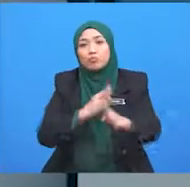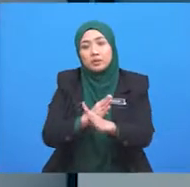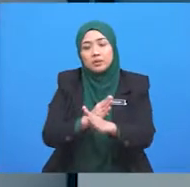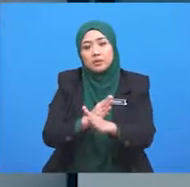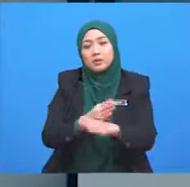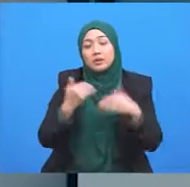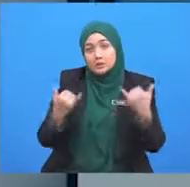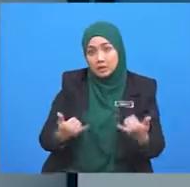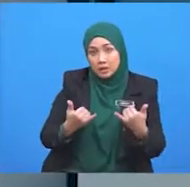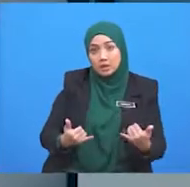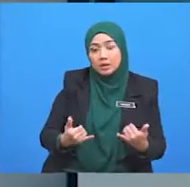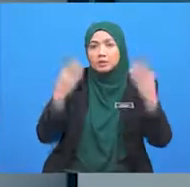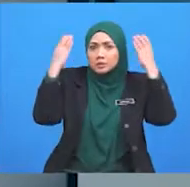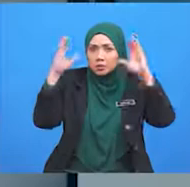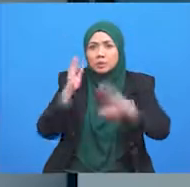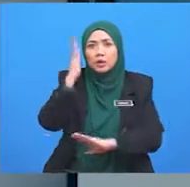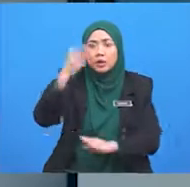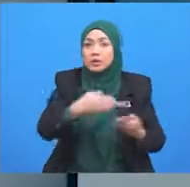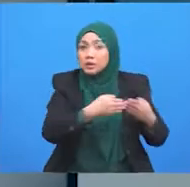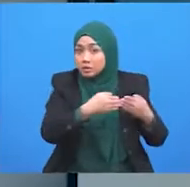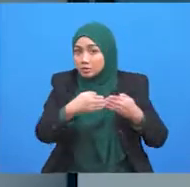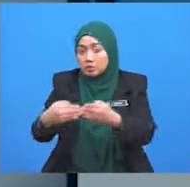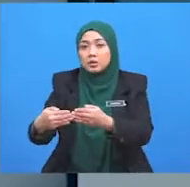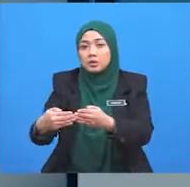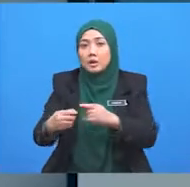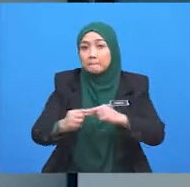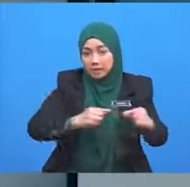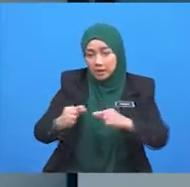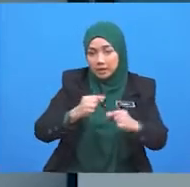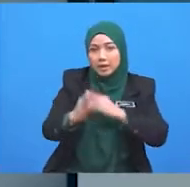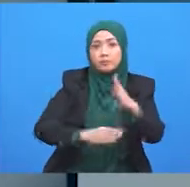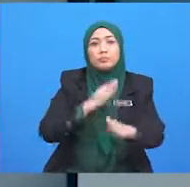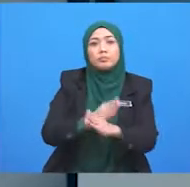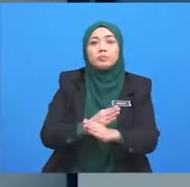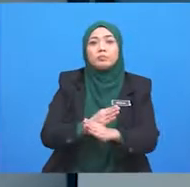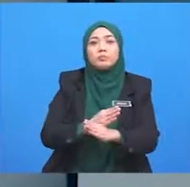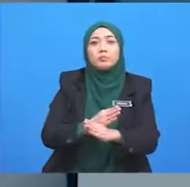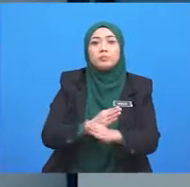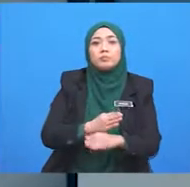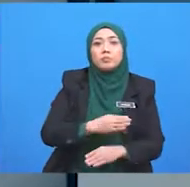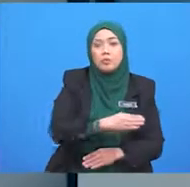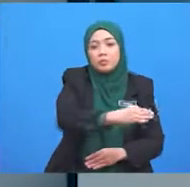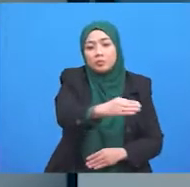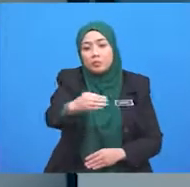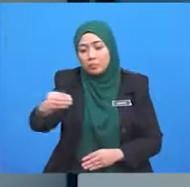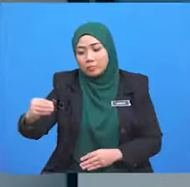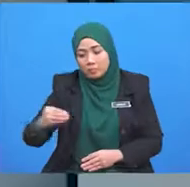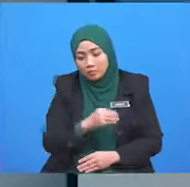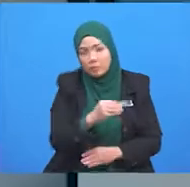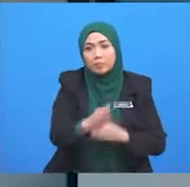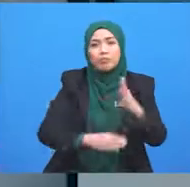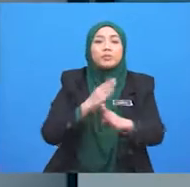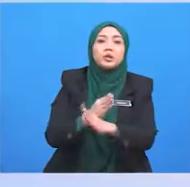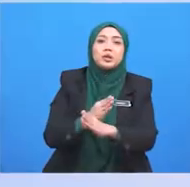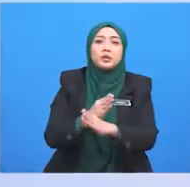cikgu akan teruskan dengan pergerakan bumi yang kedua, iaitu peredaran bumi. Cikgu akan